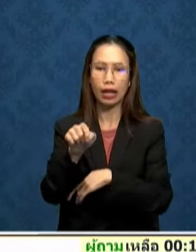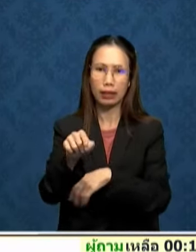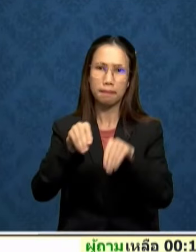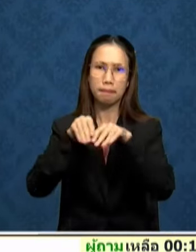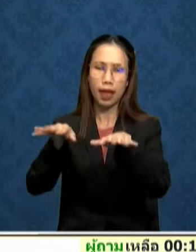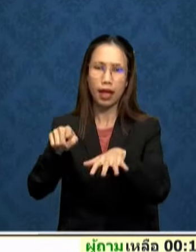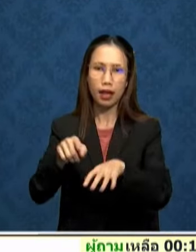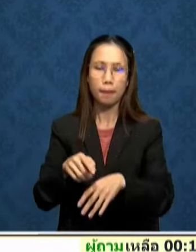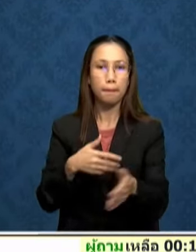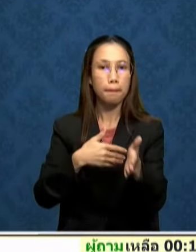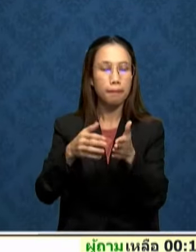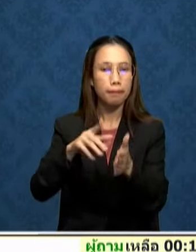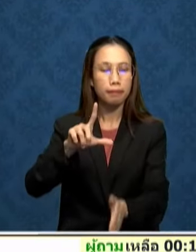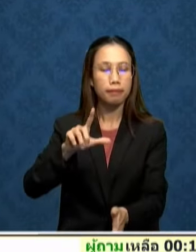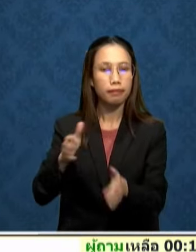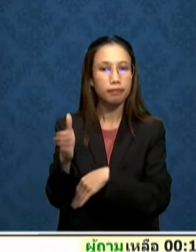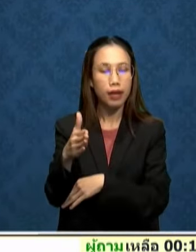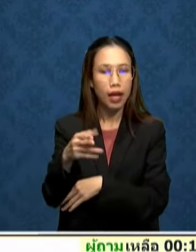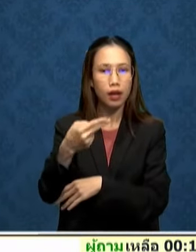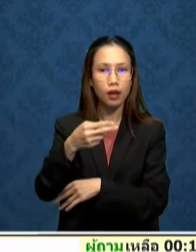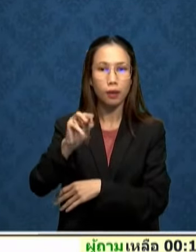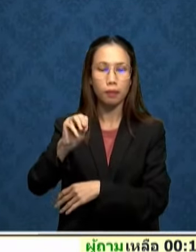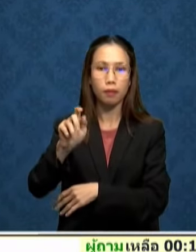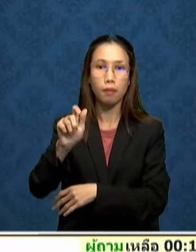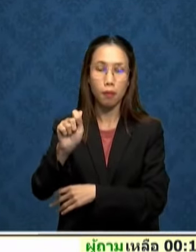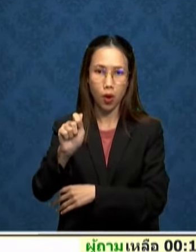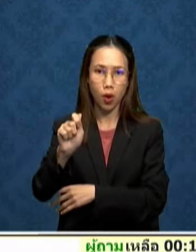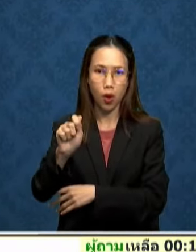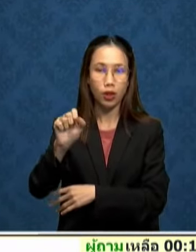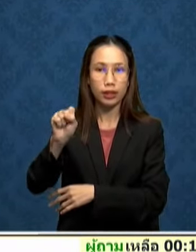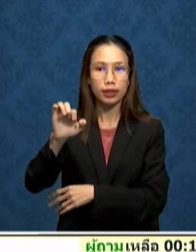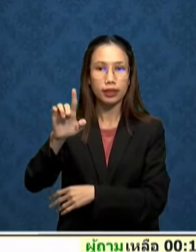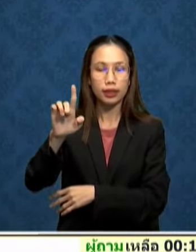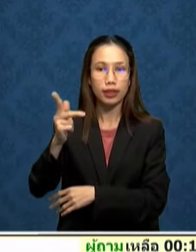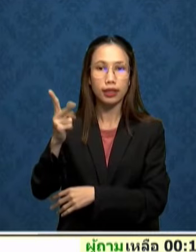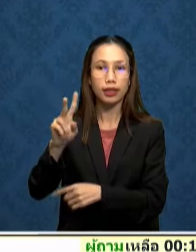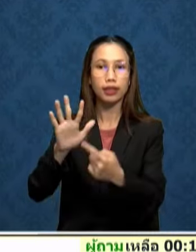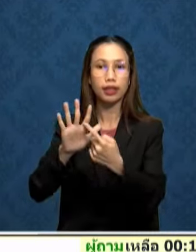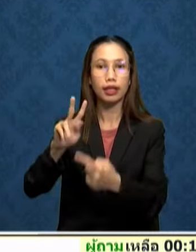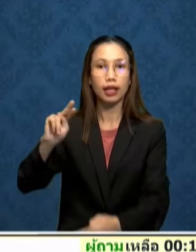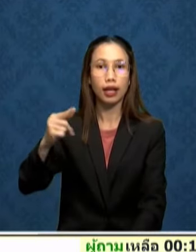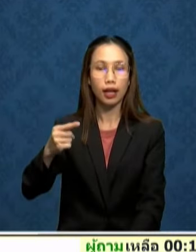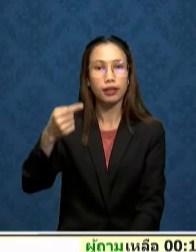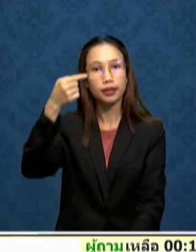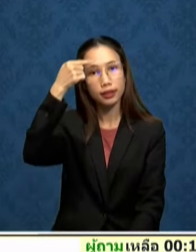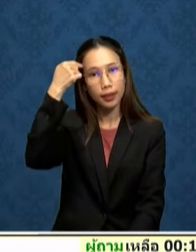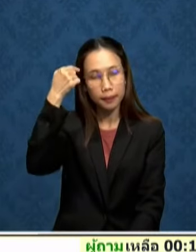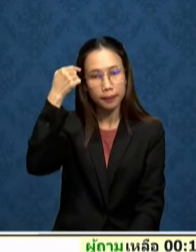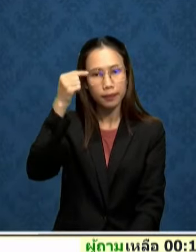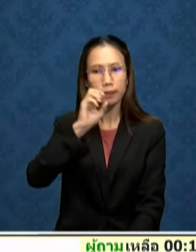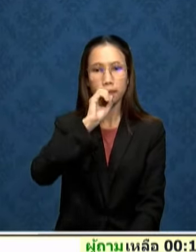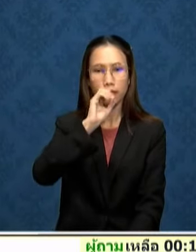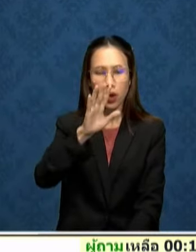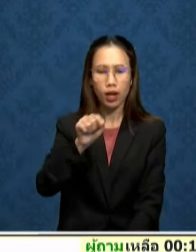อสีคางดำนะวันนั้นเราต้องยอมรับว่าณวันนั้นเราใช้คำว่าปลาหมอสีคางดำนะครับก่อนที่จะมีการรณรงค์ว่าอัน